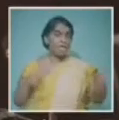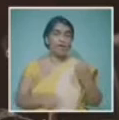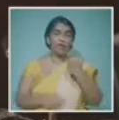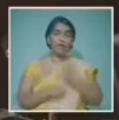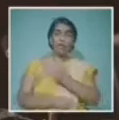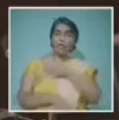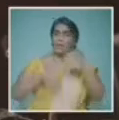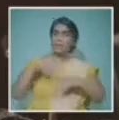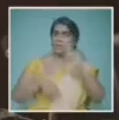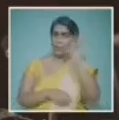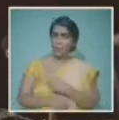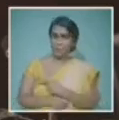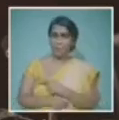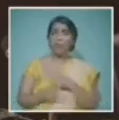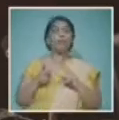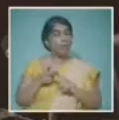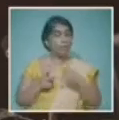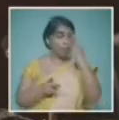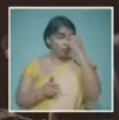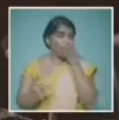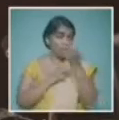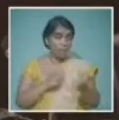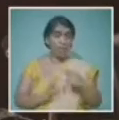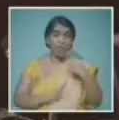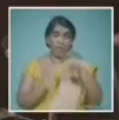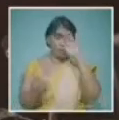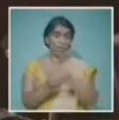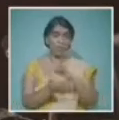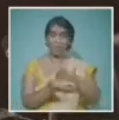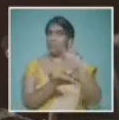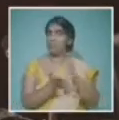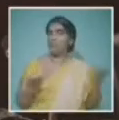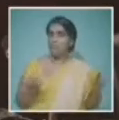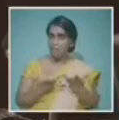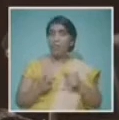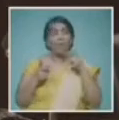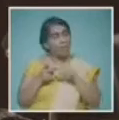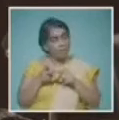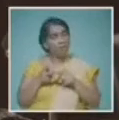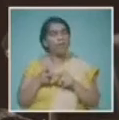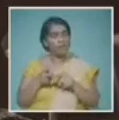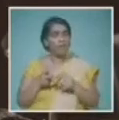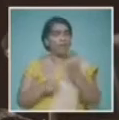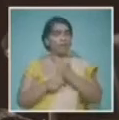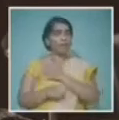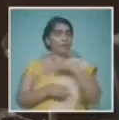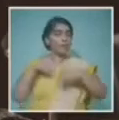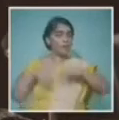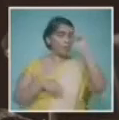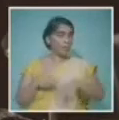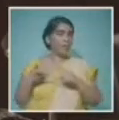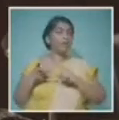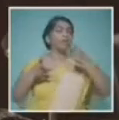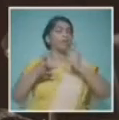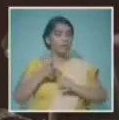ඡන්ද ලැබෙන්නේ. ඒ වගේම පාස්කු ප්‍රහාරය රටේ ආරක්ෂාව තහවුරු කරගන්න බැරි වීම. ඒ හරහා තමයි ගෝඨාභයට ඡන්ද ලැබෙන්නේ.